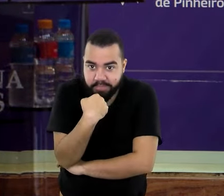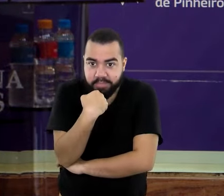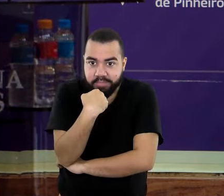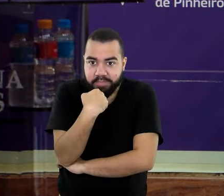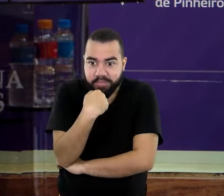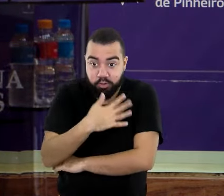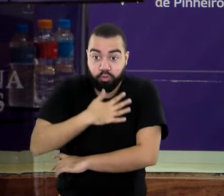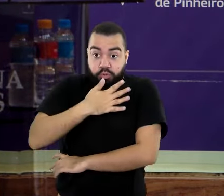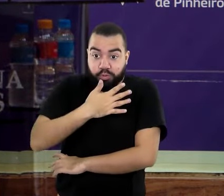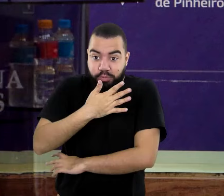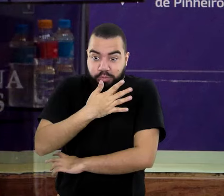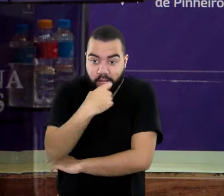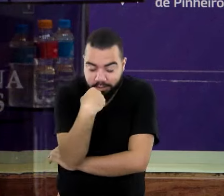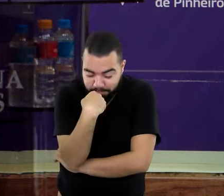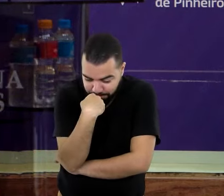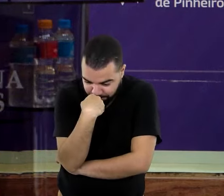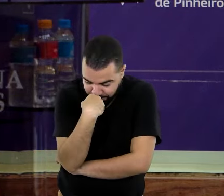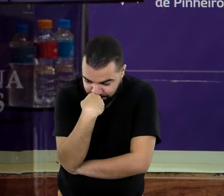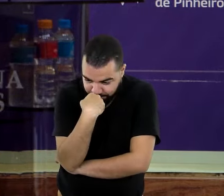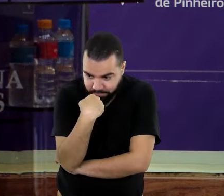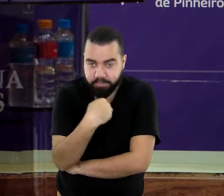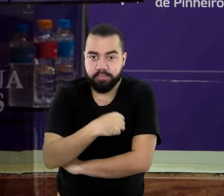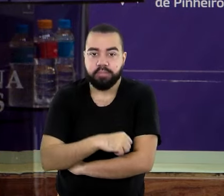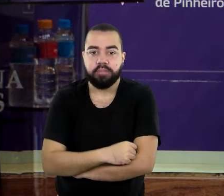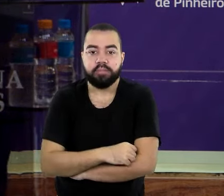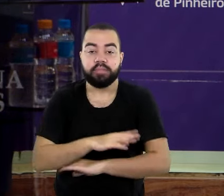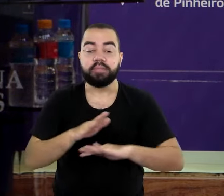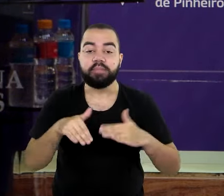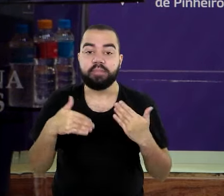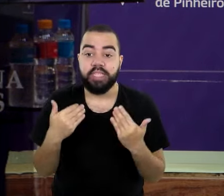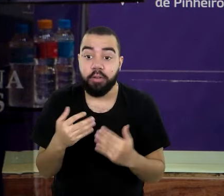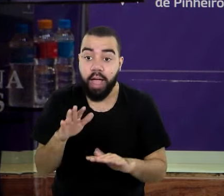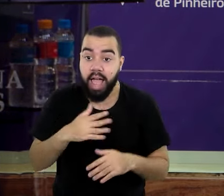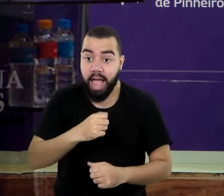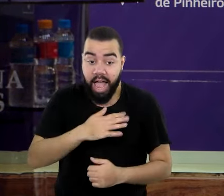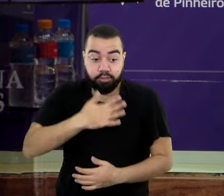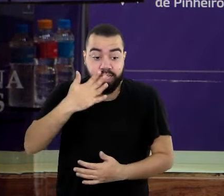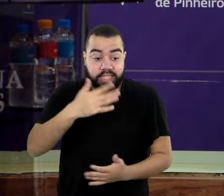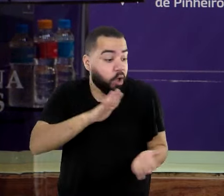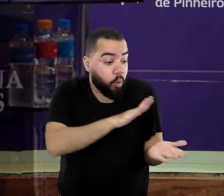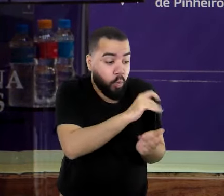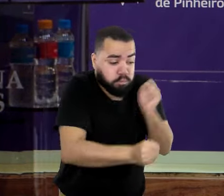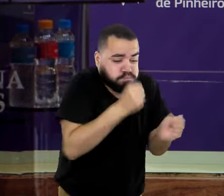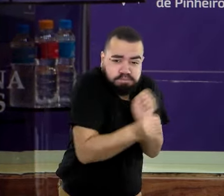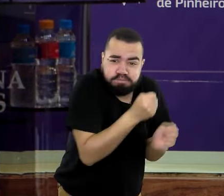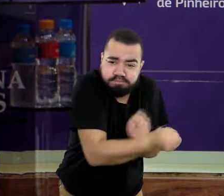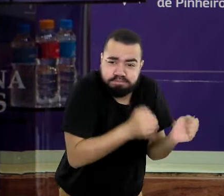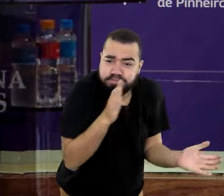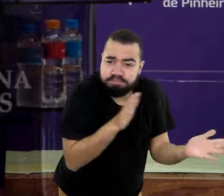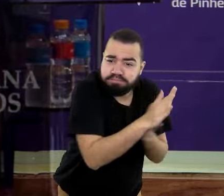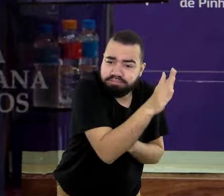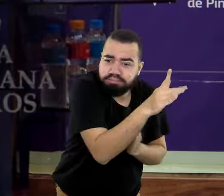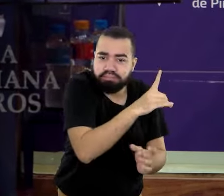자기 그 경양실 업소로 뛰어갔습니다. E ela tão assustada saiu correndo no final do culto e voltou para